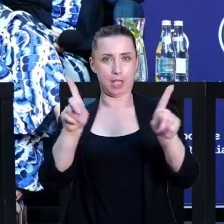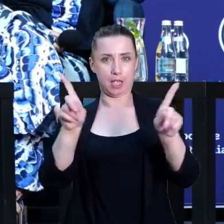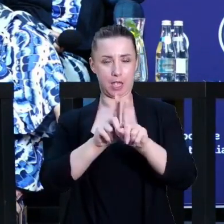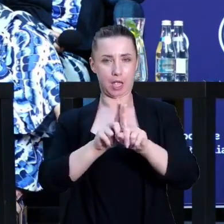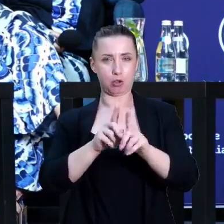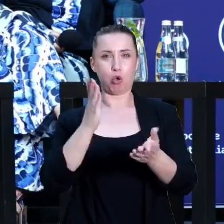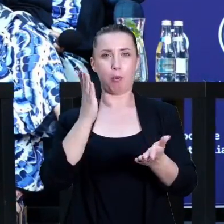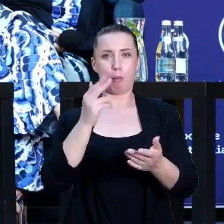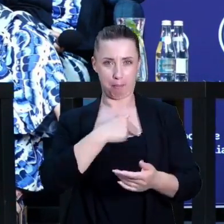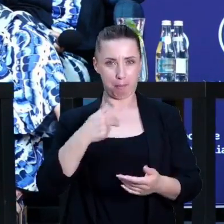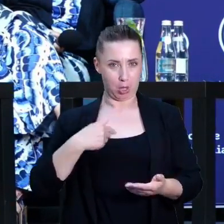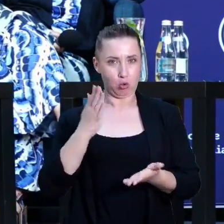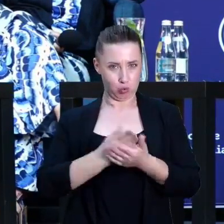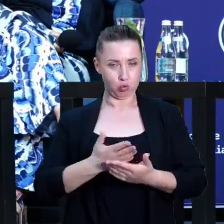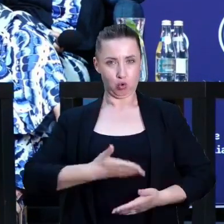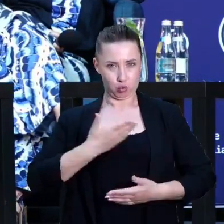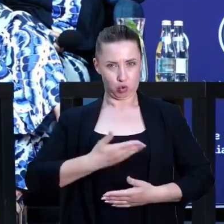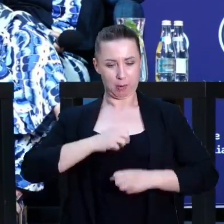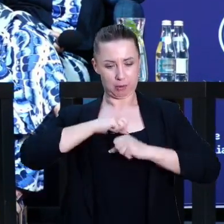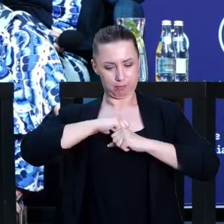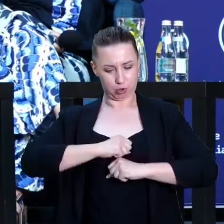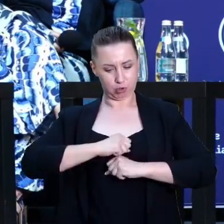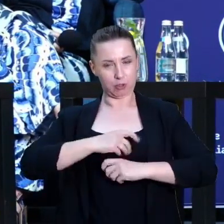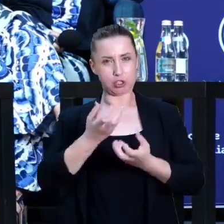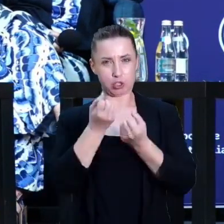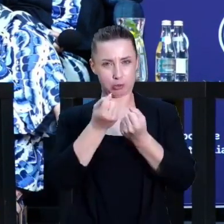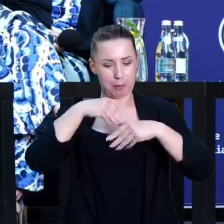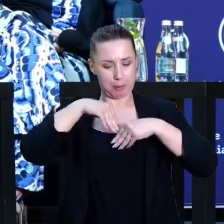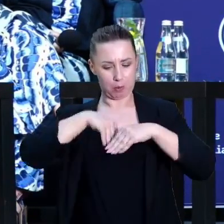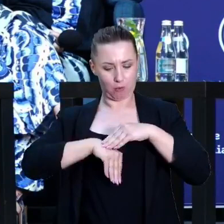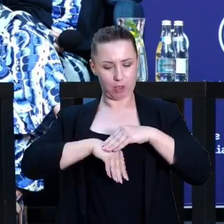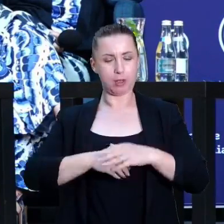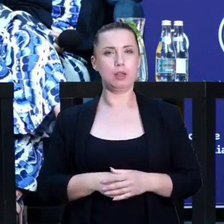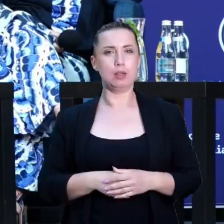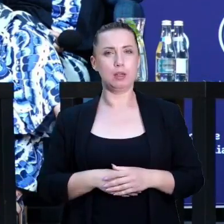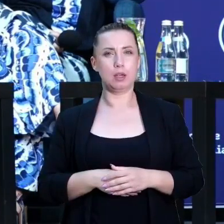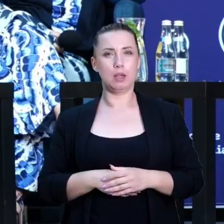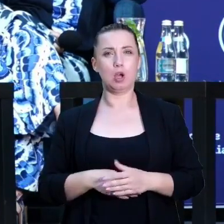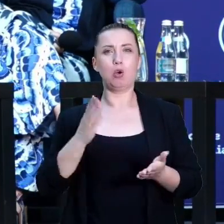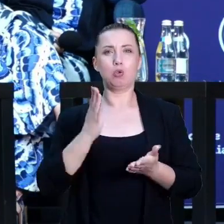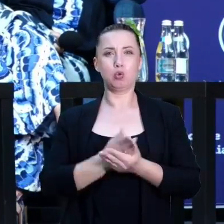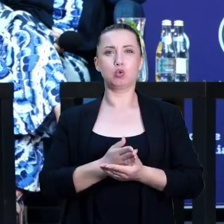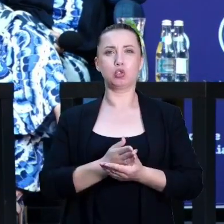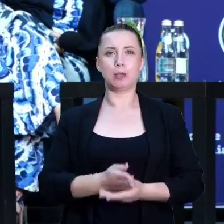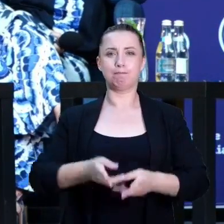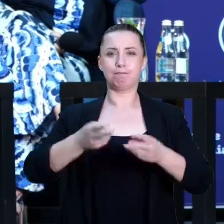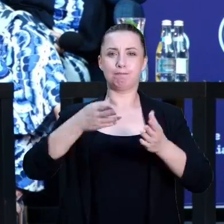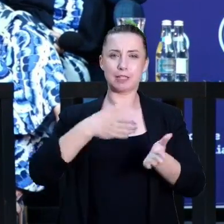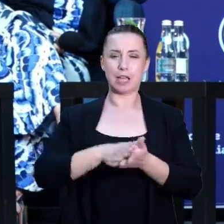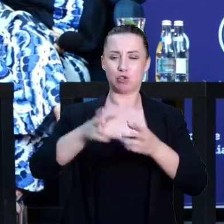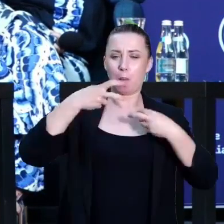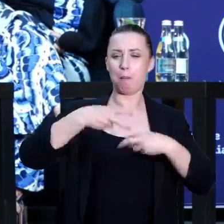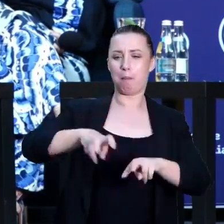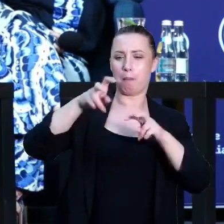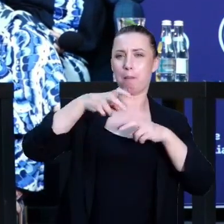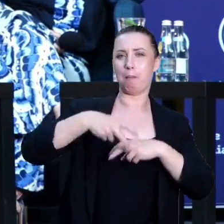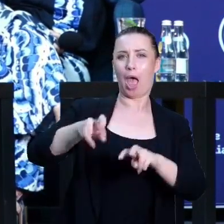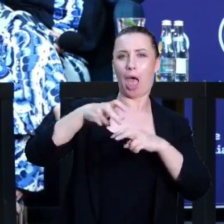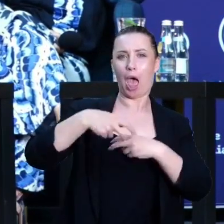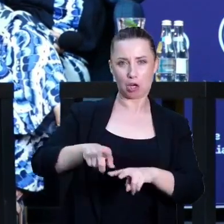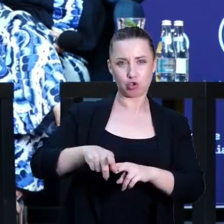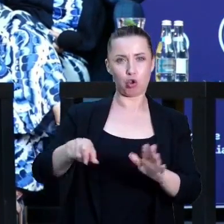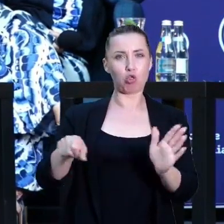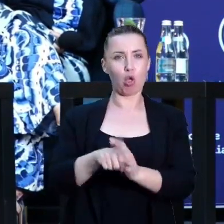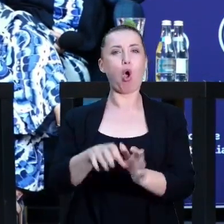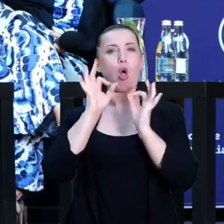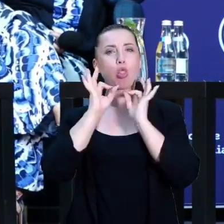jakoś zapadło, prawda? I myślę, że zaczął się marsz ku dobremu. On nie będzie łatwy,